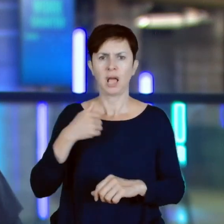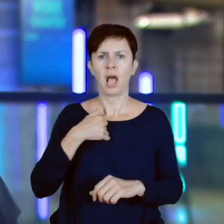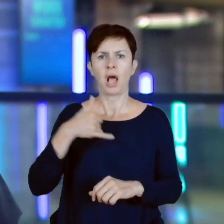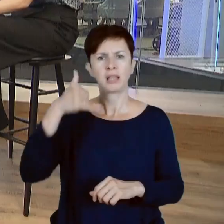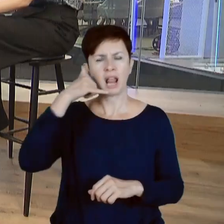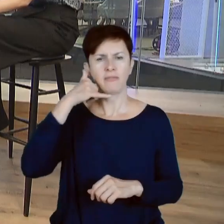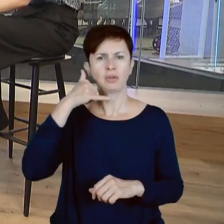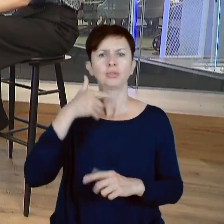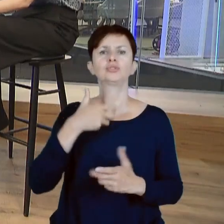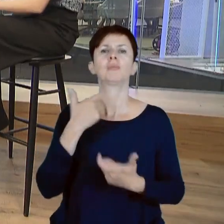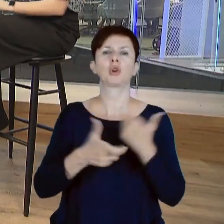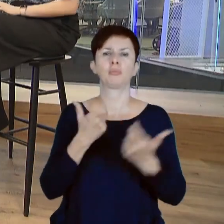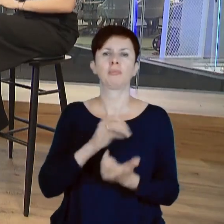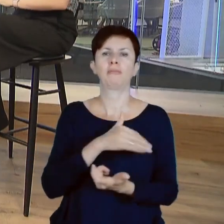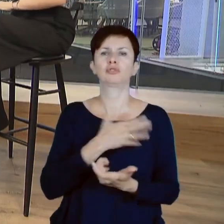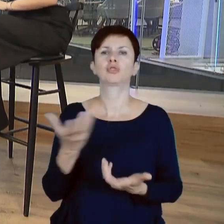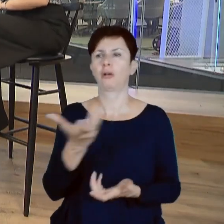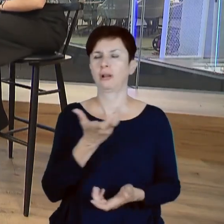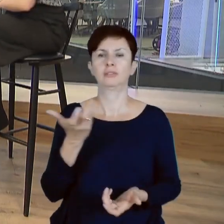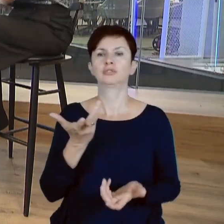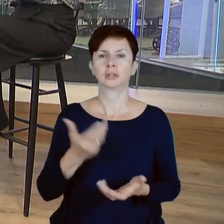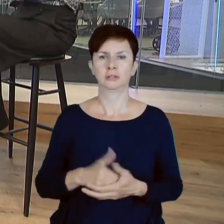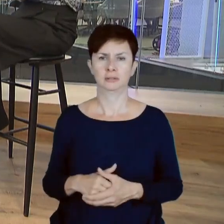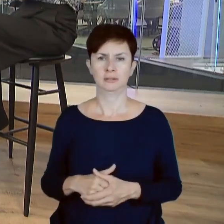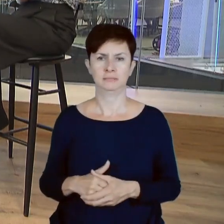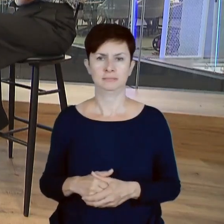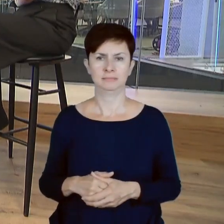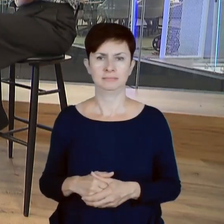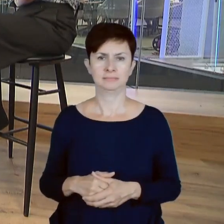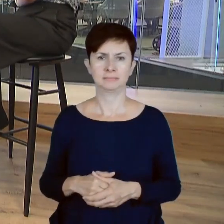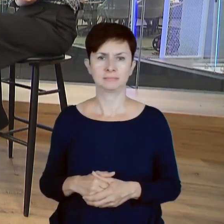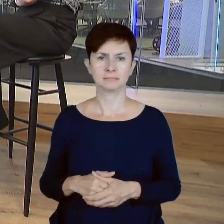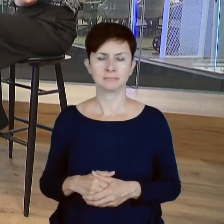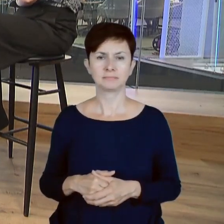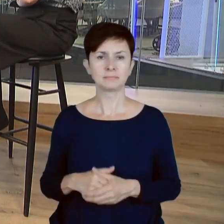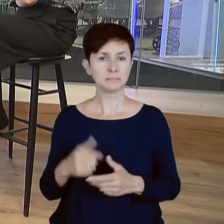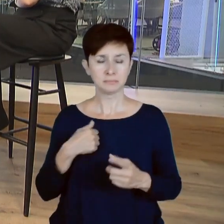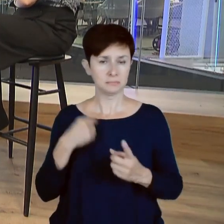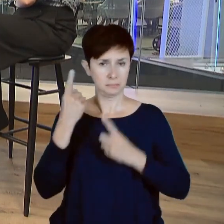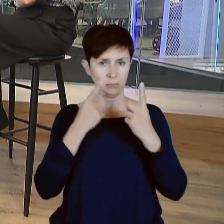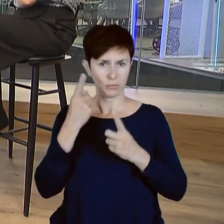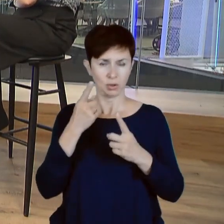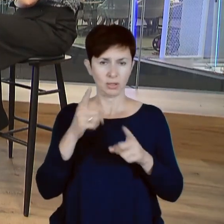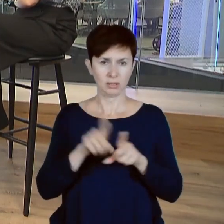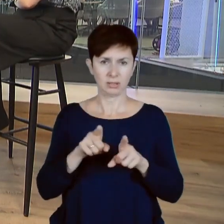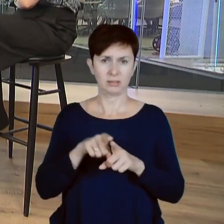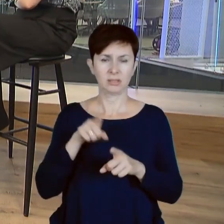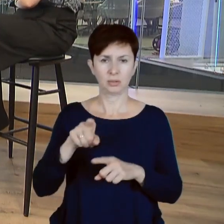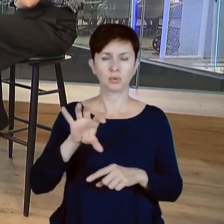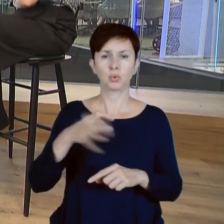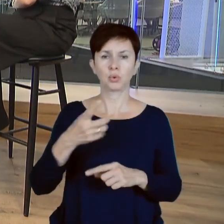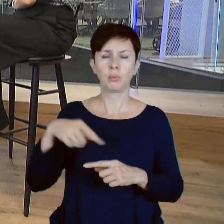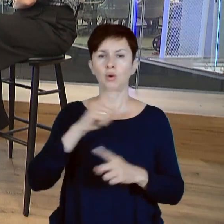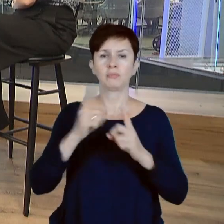Nie? Uwielbiam. Moje ulubione, naprawdę. Bo ja uważam, że to jest dokładnie to, grupa rozmawiająca o tym, jak sobie